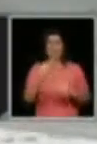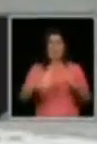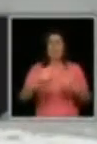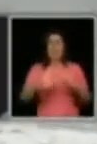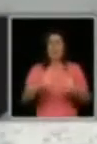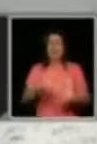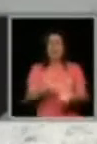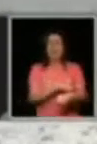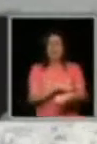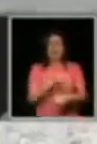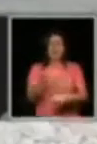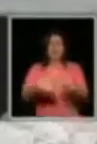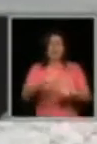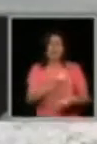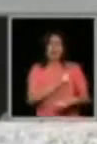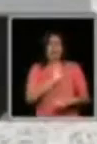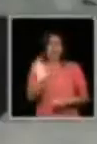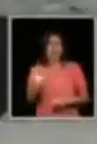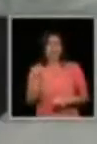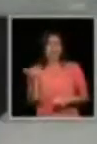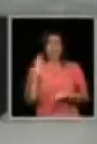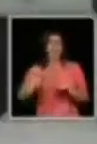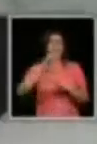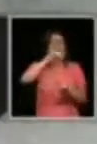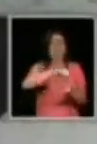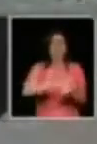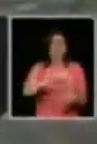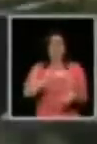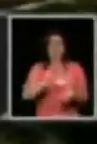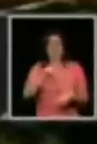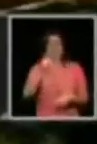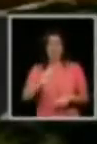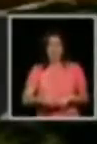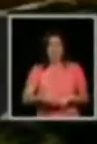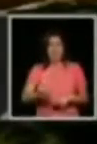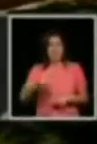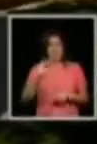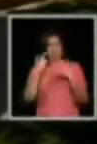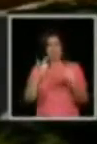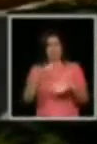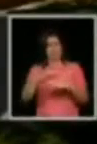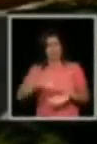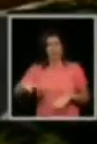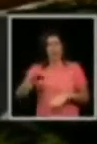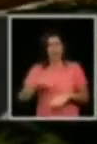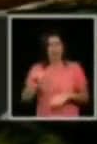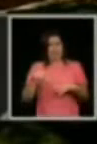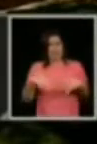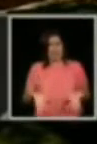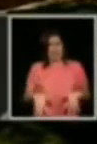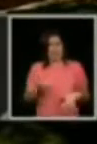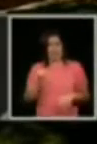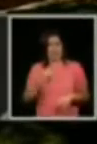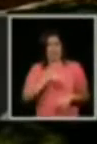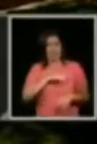עשה תוך כדי זמן העבודה, גם ביקורים בזמן העבודה, דיווח כוזב בדבר שעות עבודתו. זאת אומרת, בקיצור,